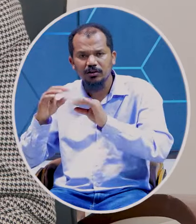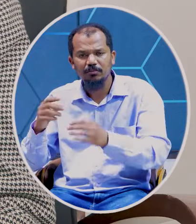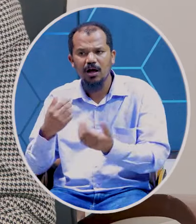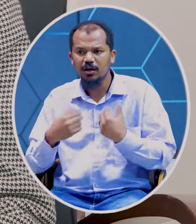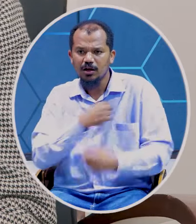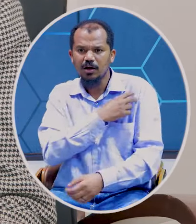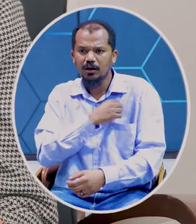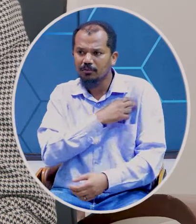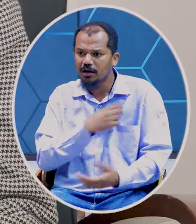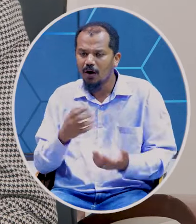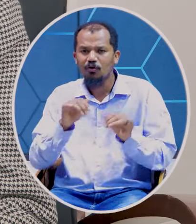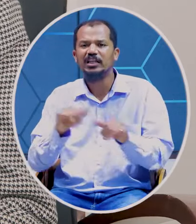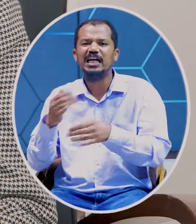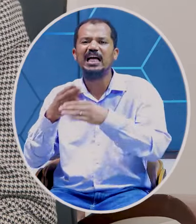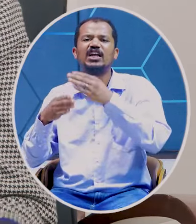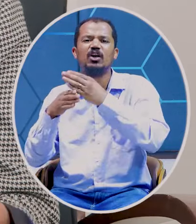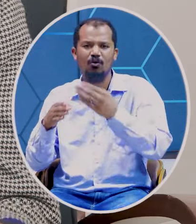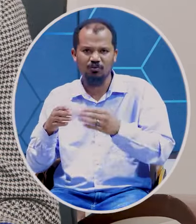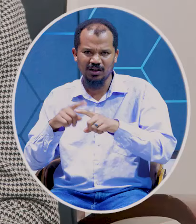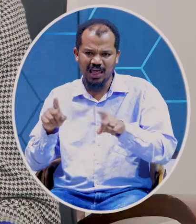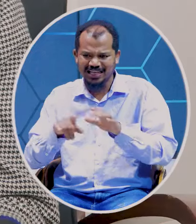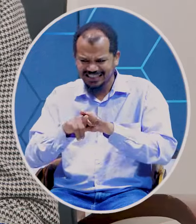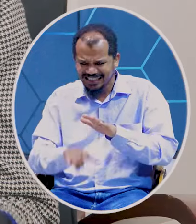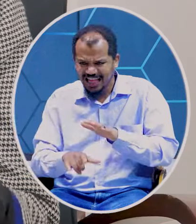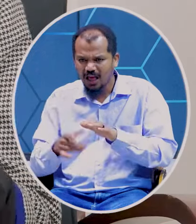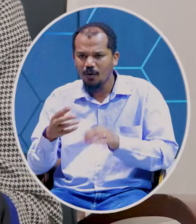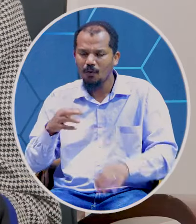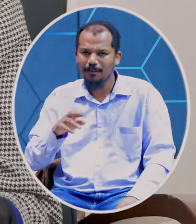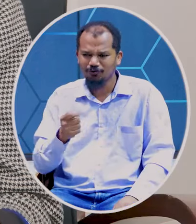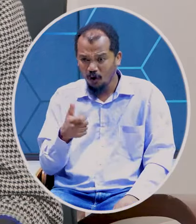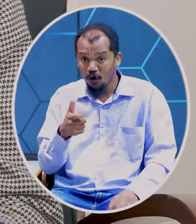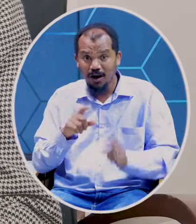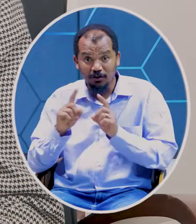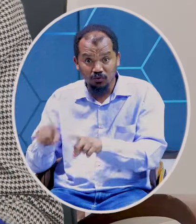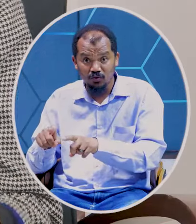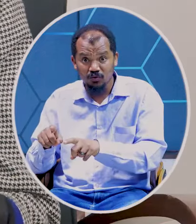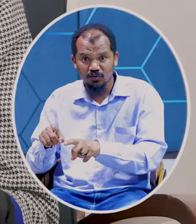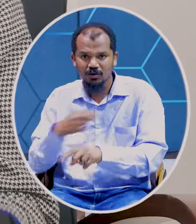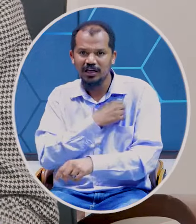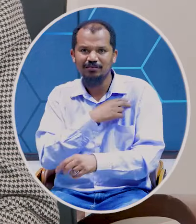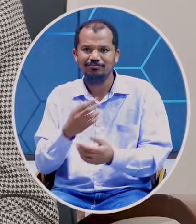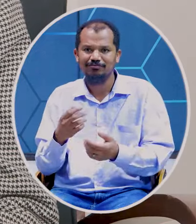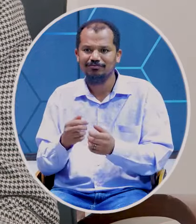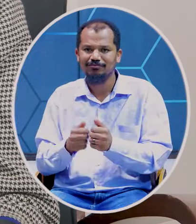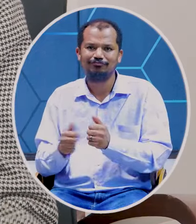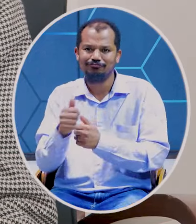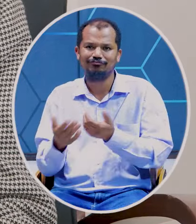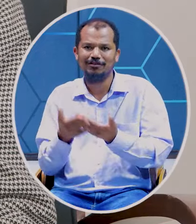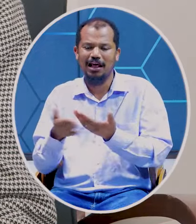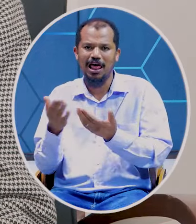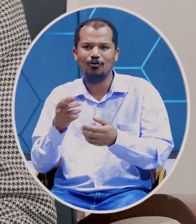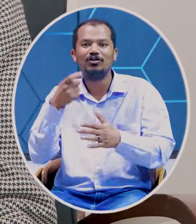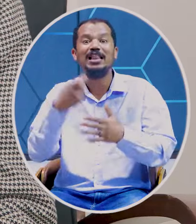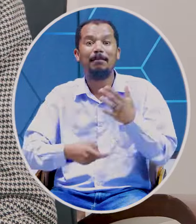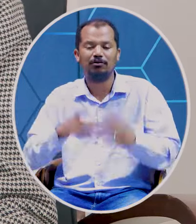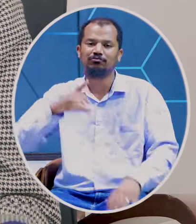ያው ያለው ህክምና እንደ ደረጃው ይወሰናል። ዝቅተኛ ደረጃ ወይም early stage ላይ ከመጡ ህክምናውም ቀለል ይላል